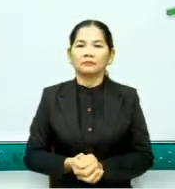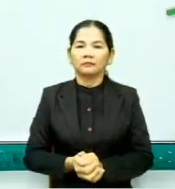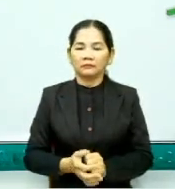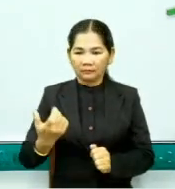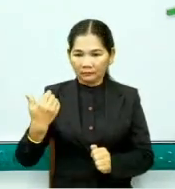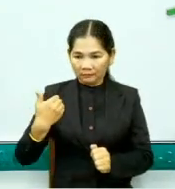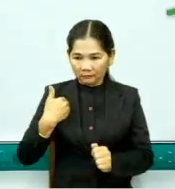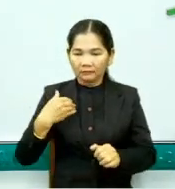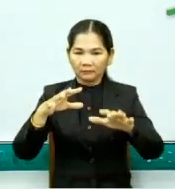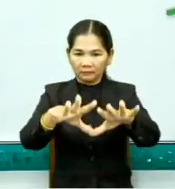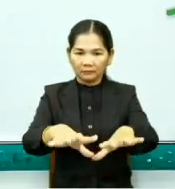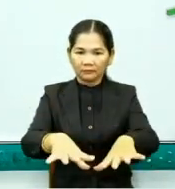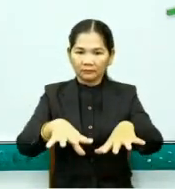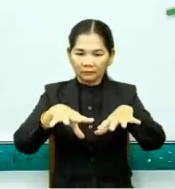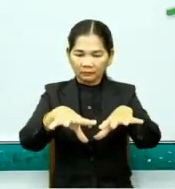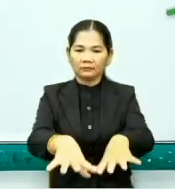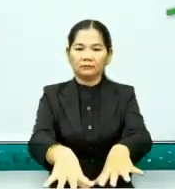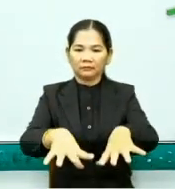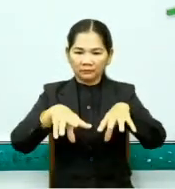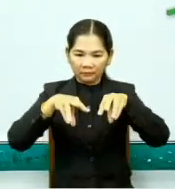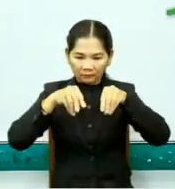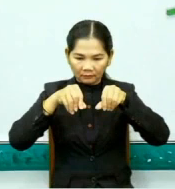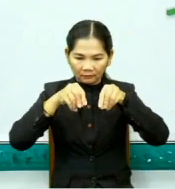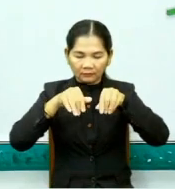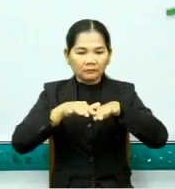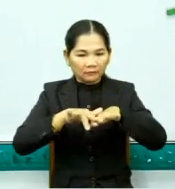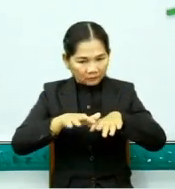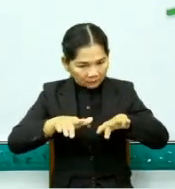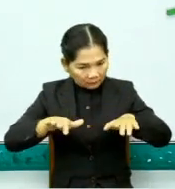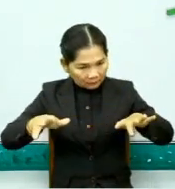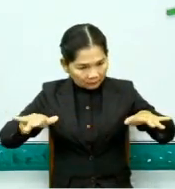Đá miên chnê.